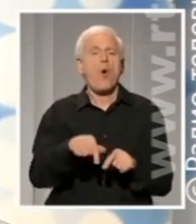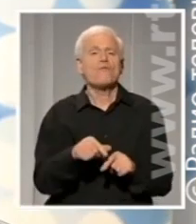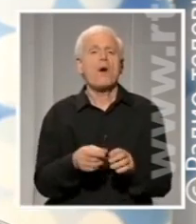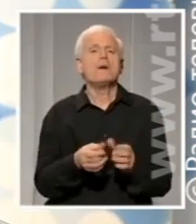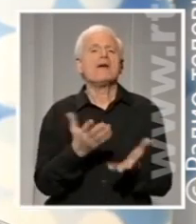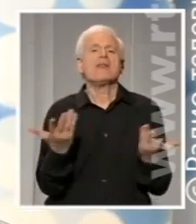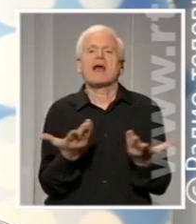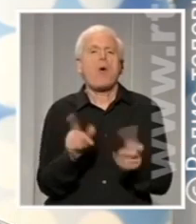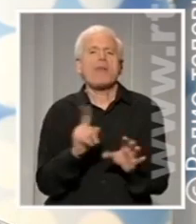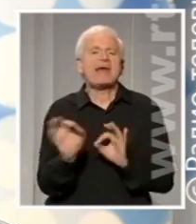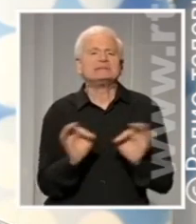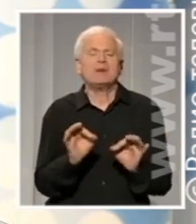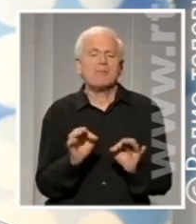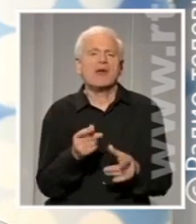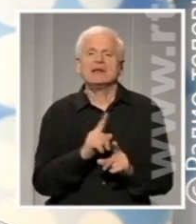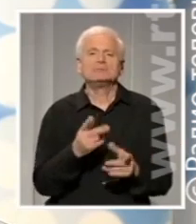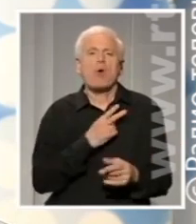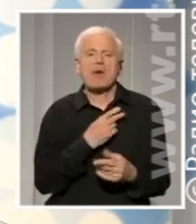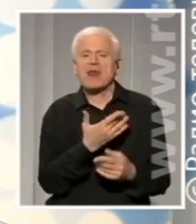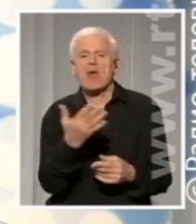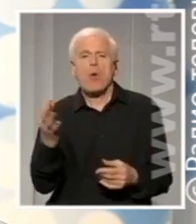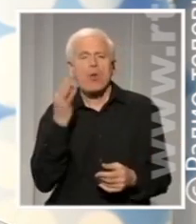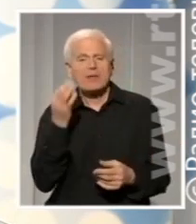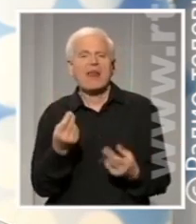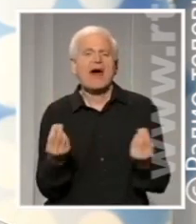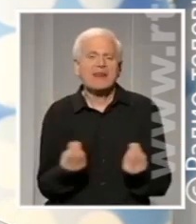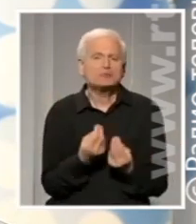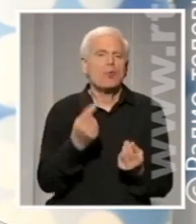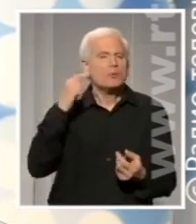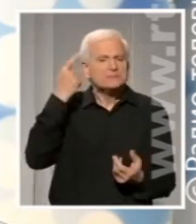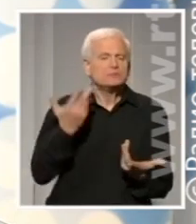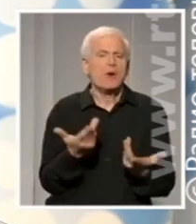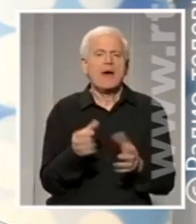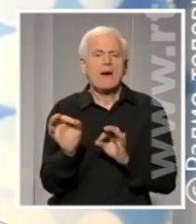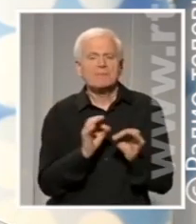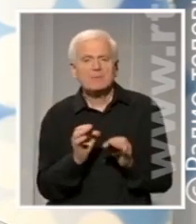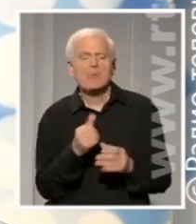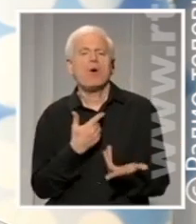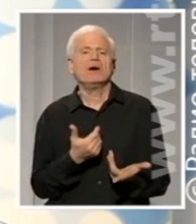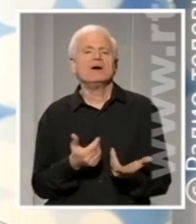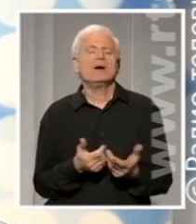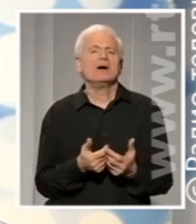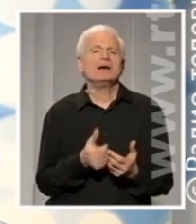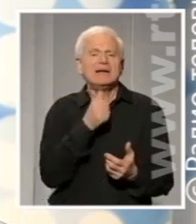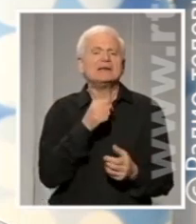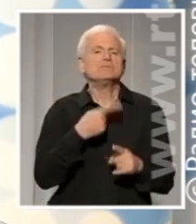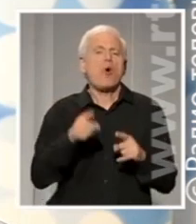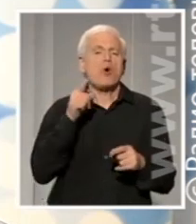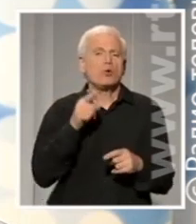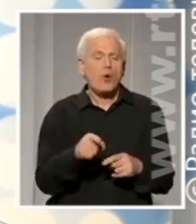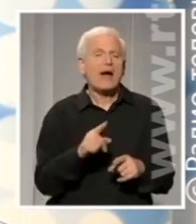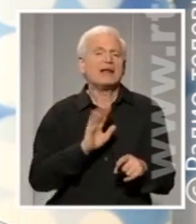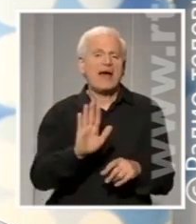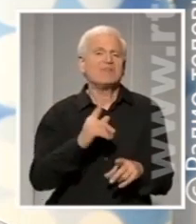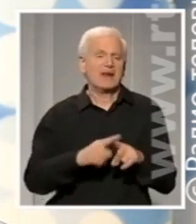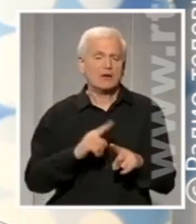poprilično nepripremljeni u smislu da nismo imali ni nekoliko dana da se u bilo kom smislu pripremimo i spremimo i da upravo iz tih